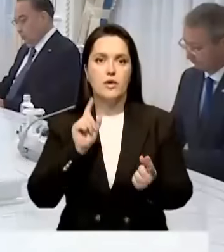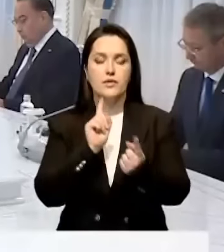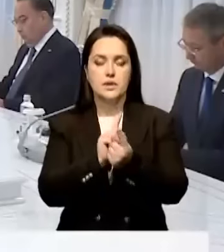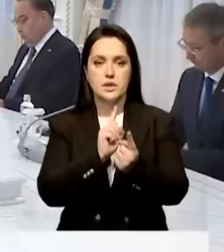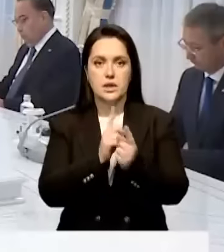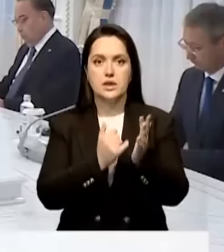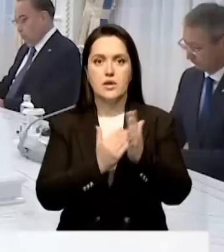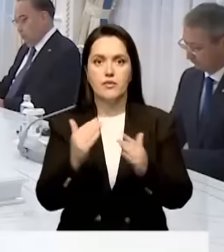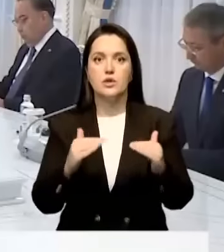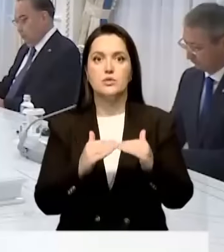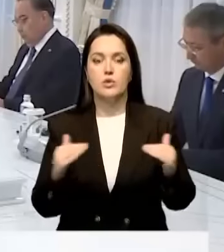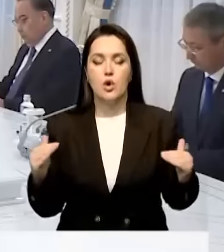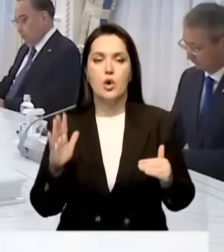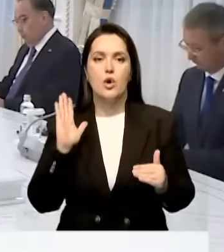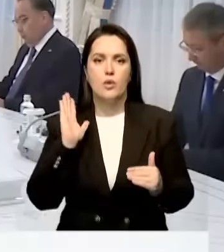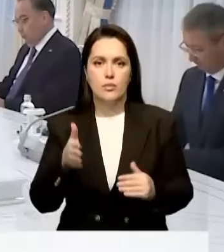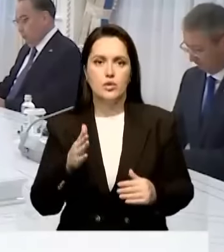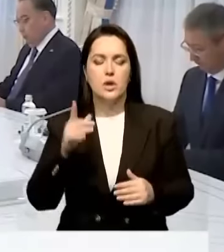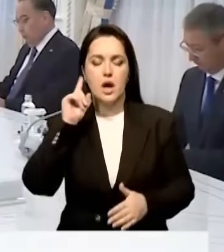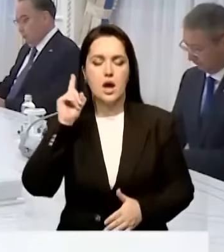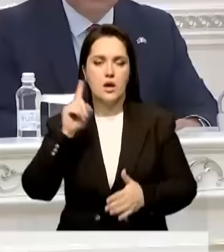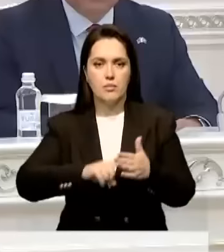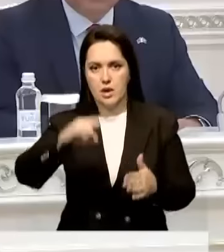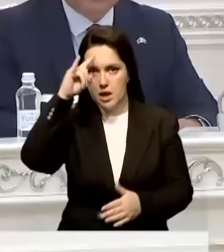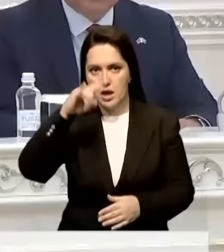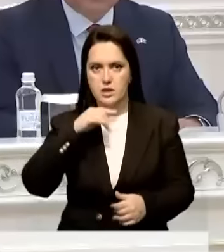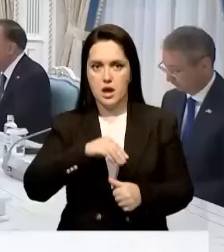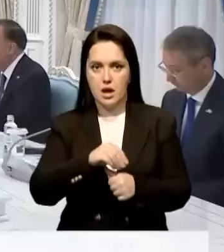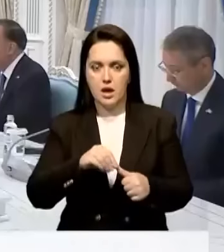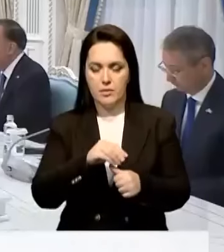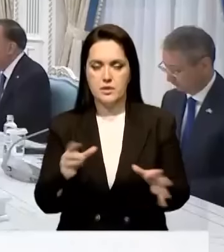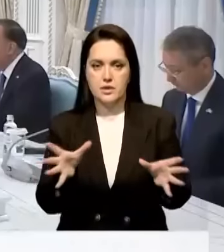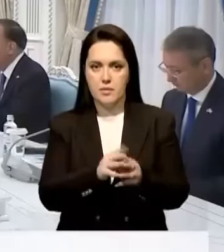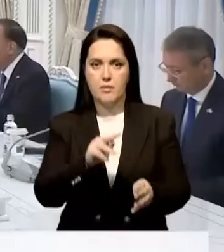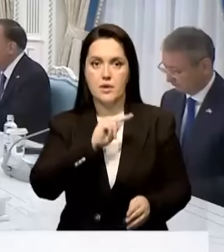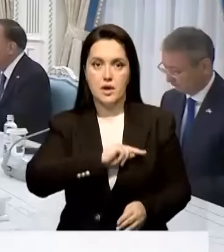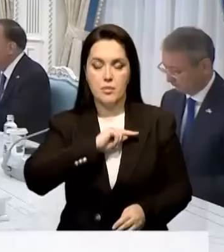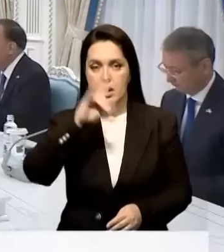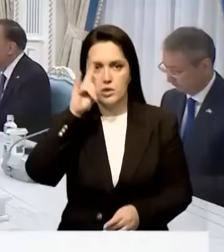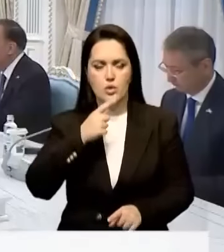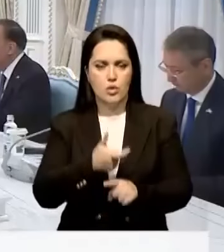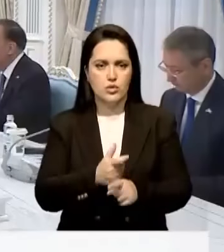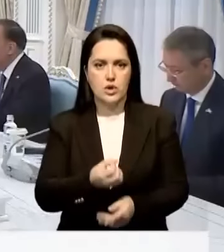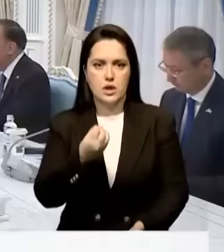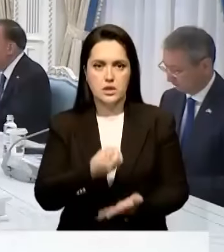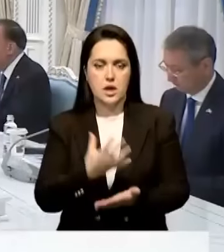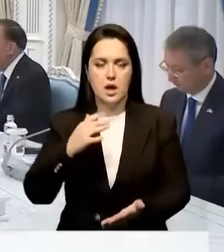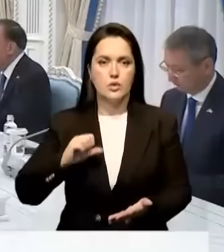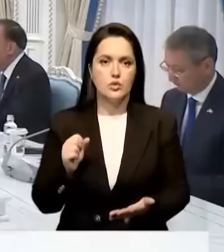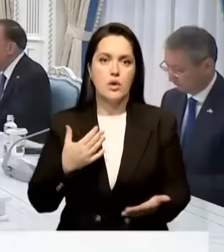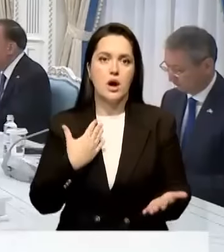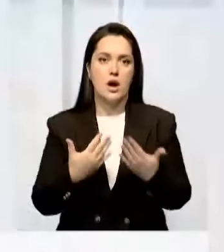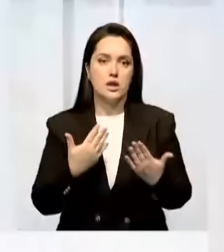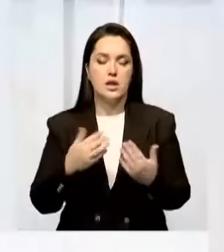высшем уровне, которые служат прочной основой казахско-армянского партнерства. В Казахстане очень дорожат дружественными отношениями с